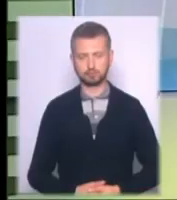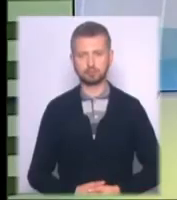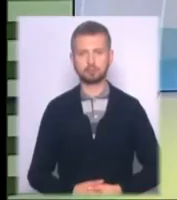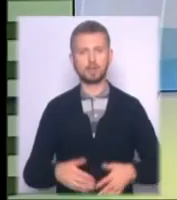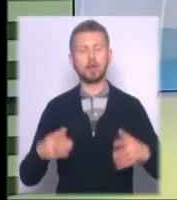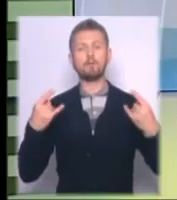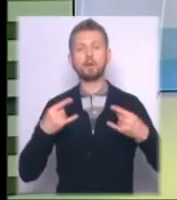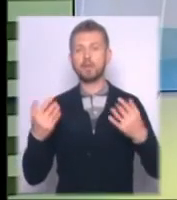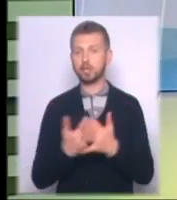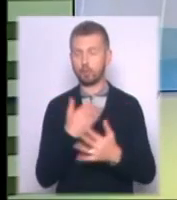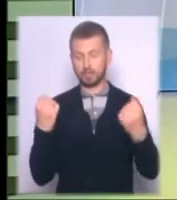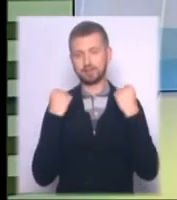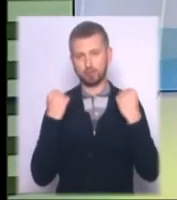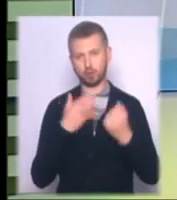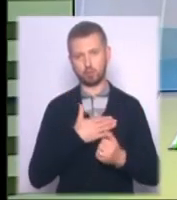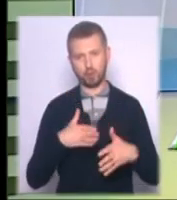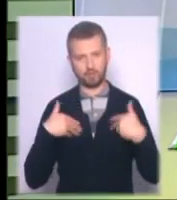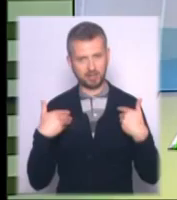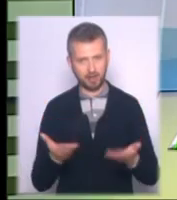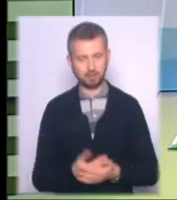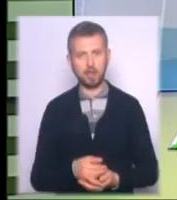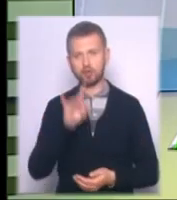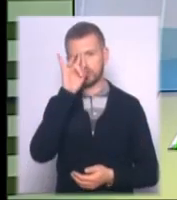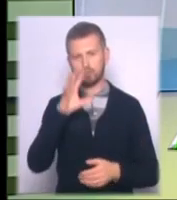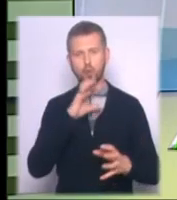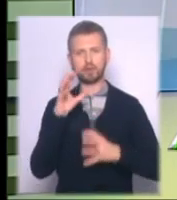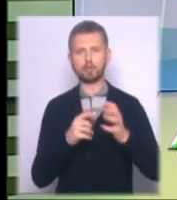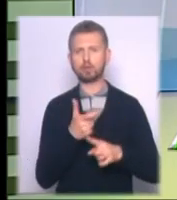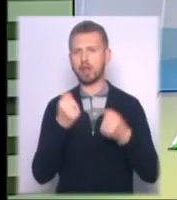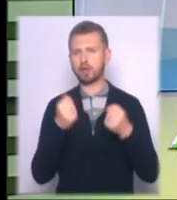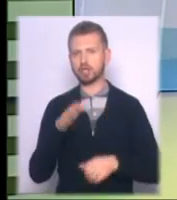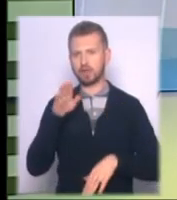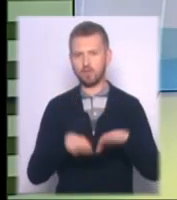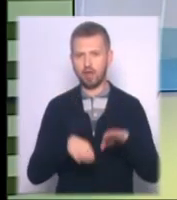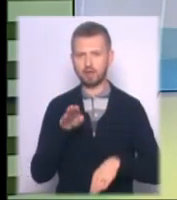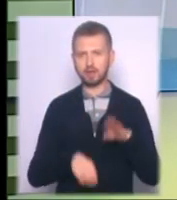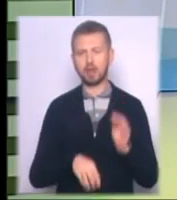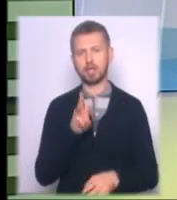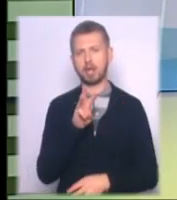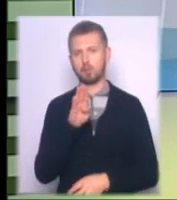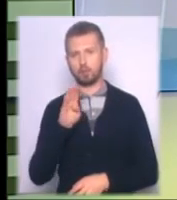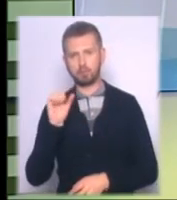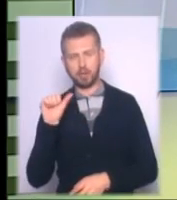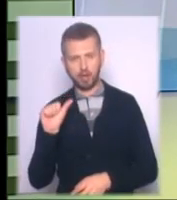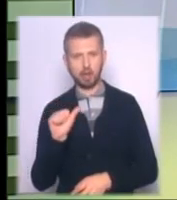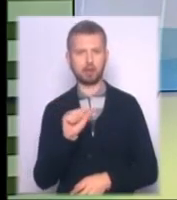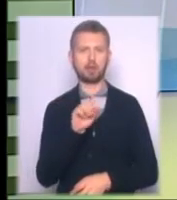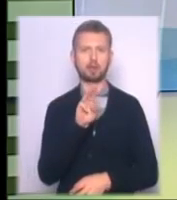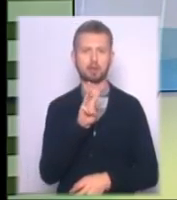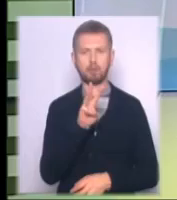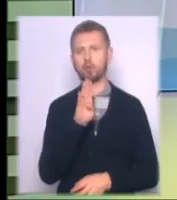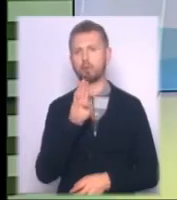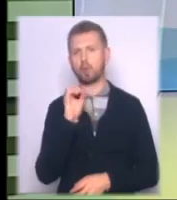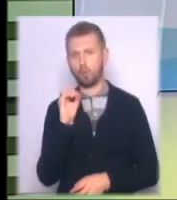В ефірі новини спорту. Мої вітання. Чемпіон світу у надважкій вазі за версіями WBA, WBO, IBF та